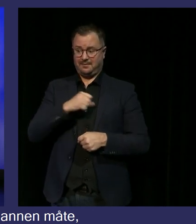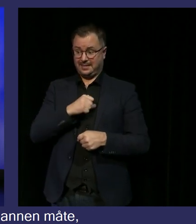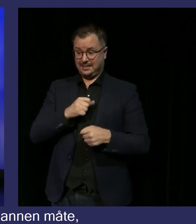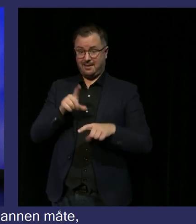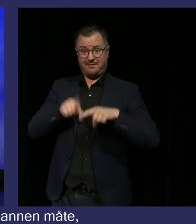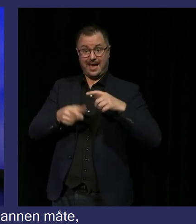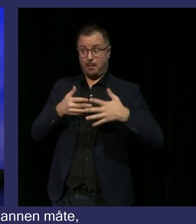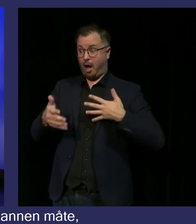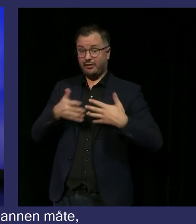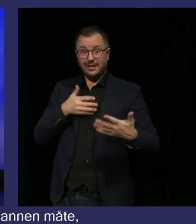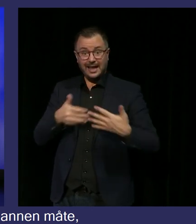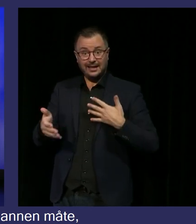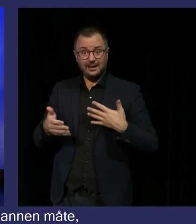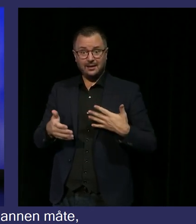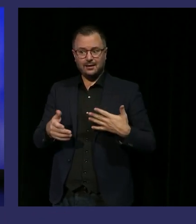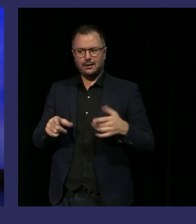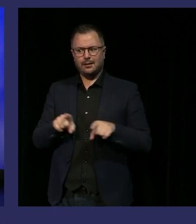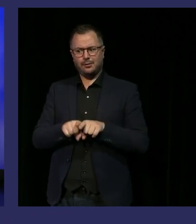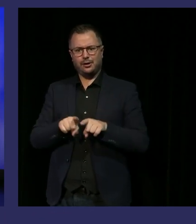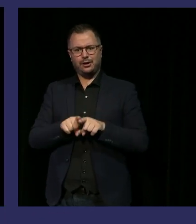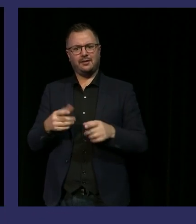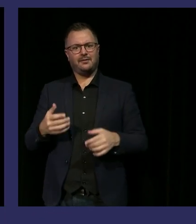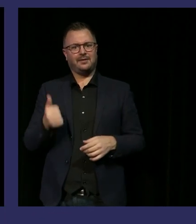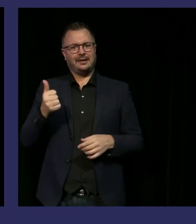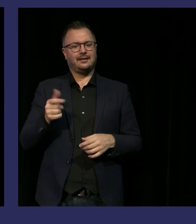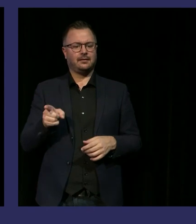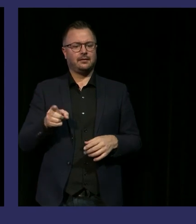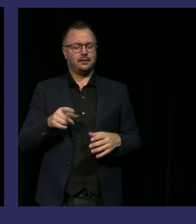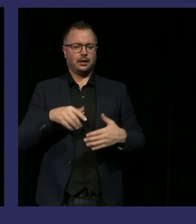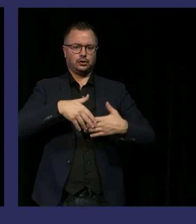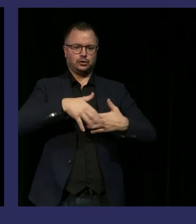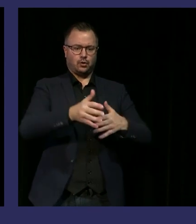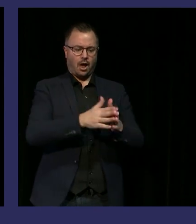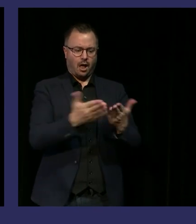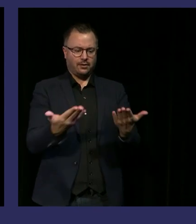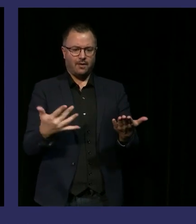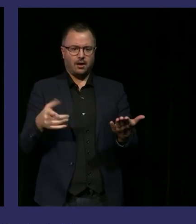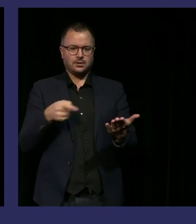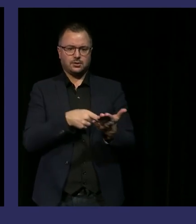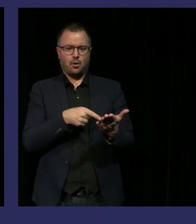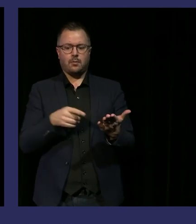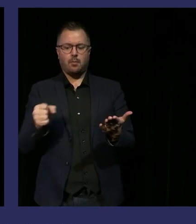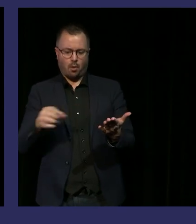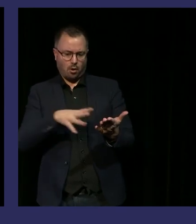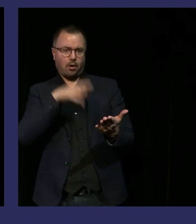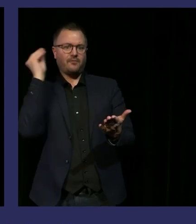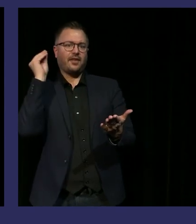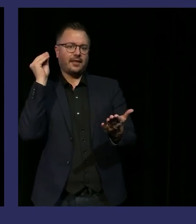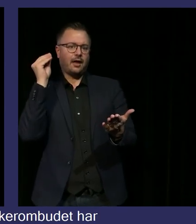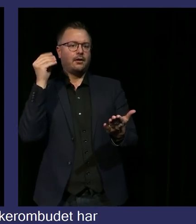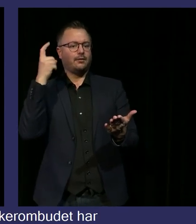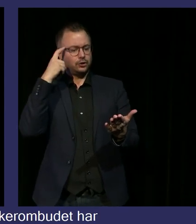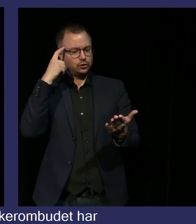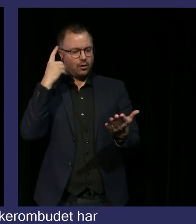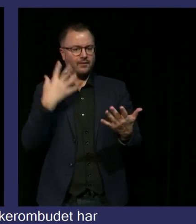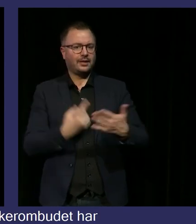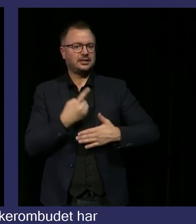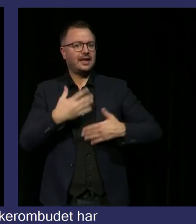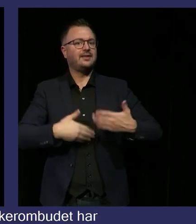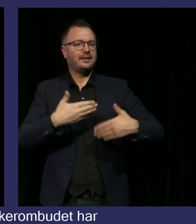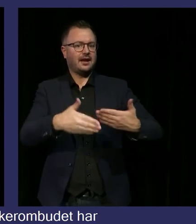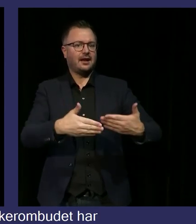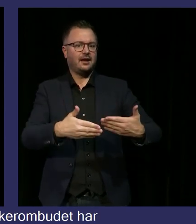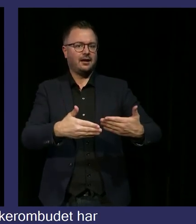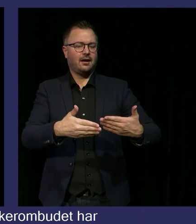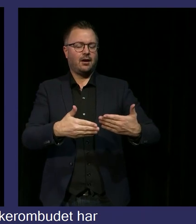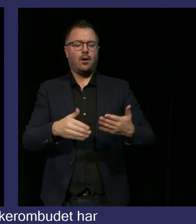måte, så det viktig at du har forstått hva som står I journalen din, at det skrevet inn ting, for å gå videre. Og det jo en av de tingene